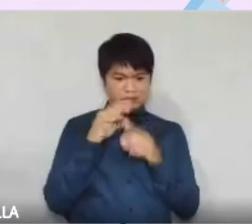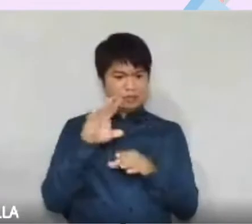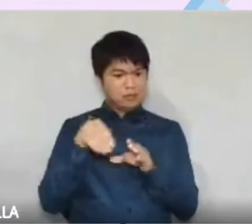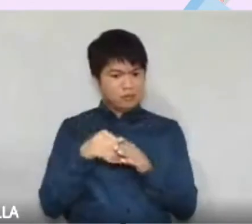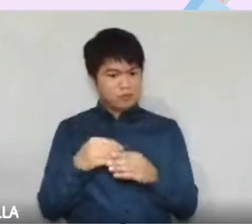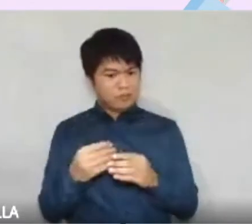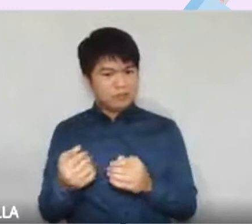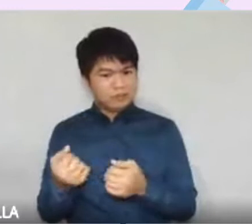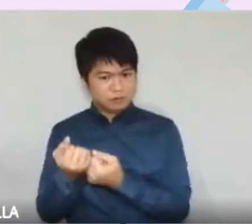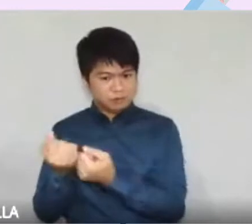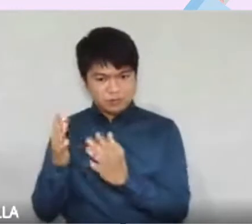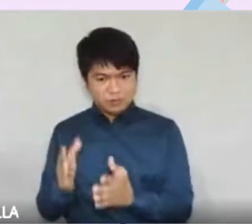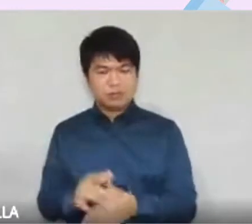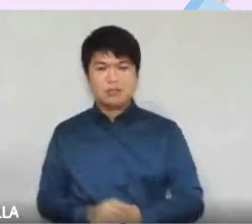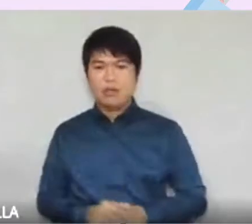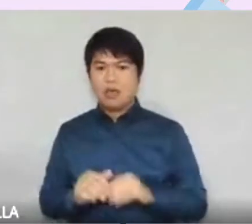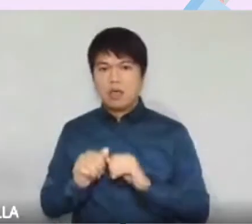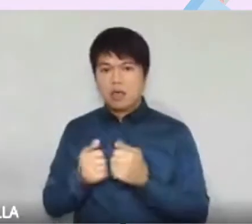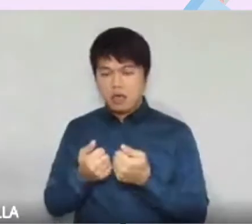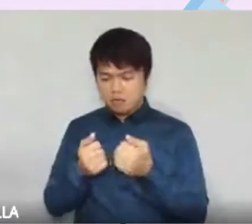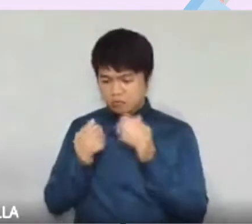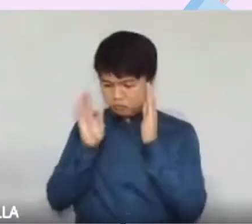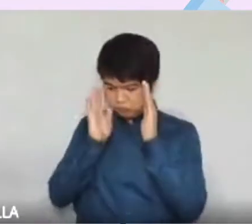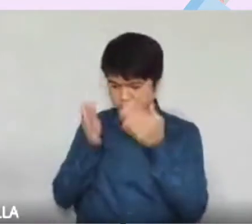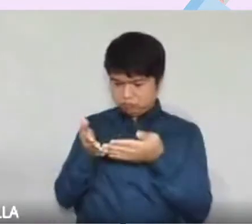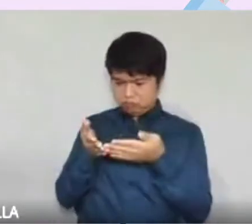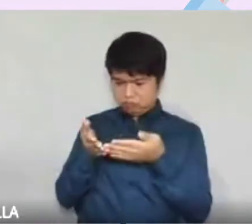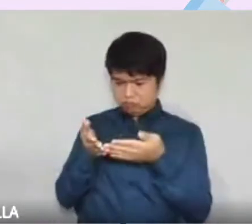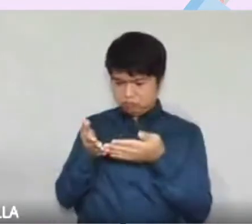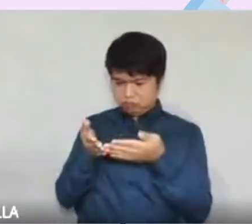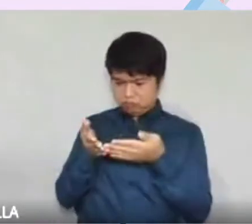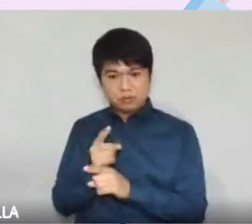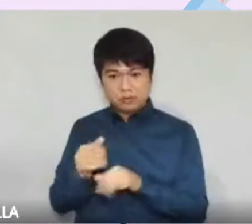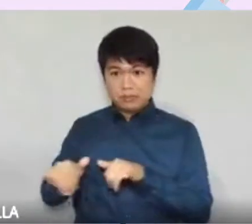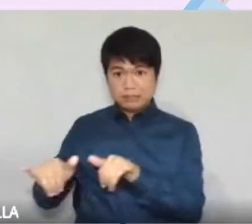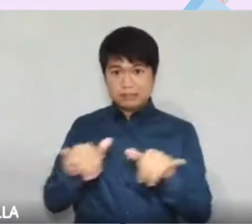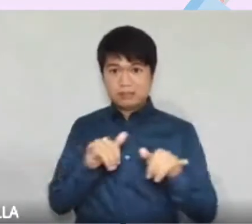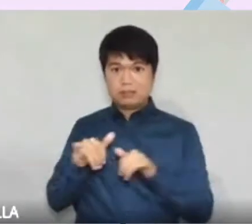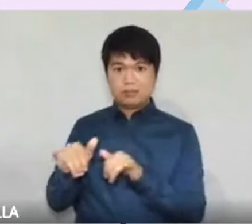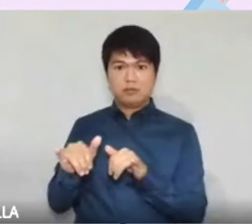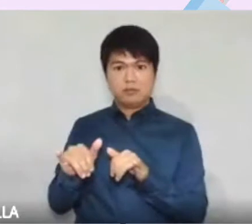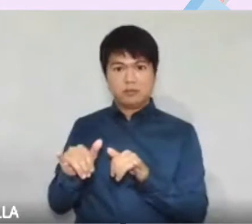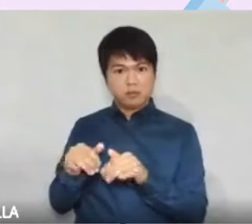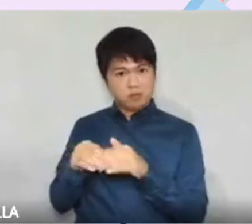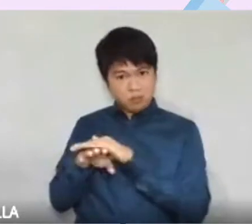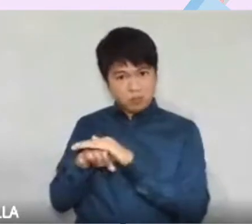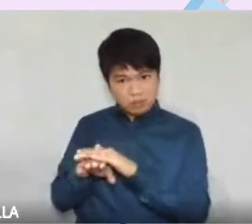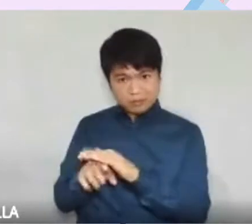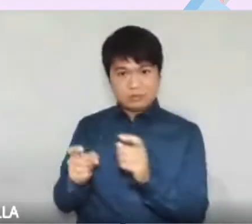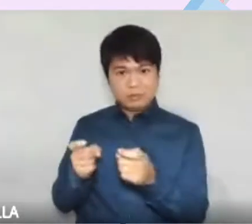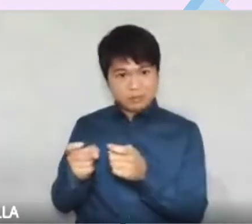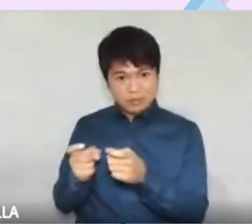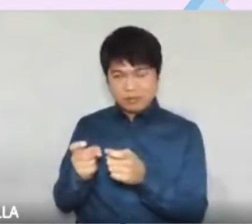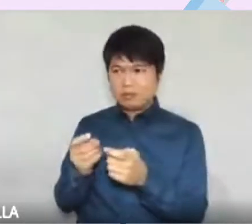Paano masisigurado ng pagbibigay atensyon sa standards at interoperability na ang telehealth ay abot kamay